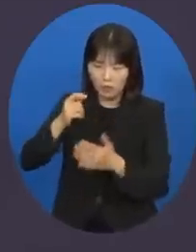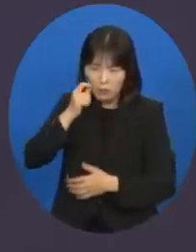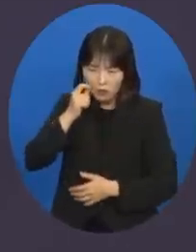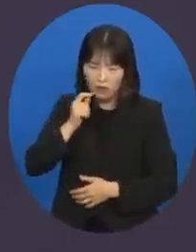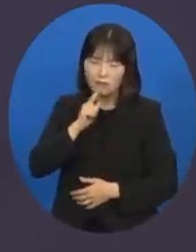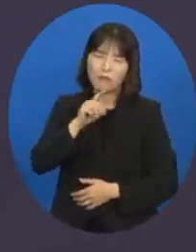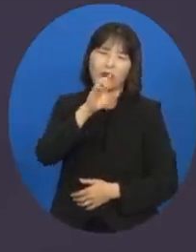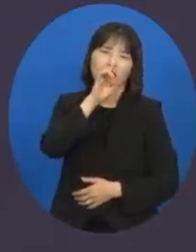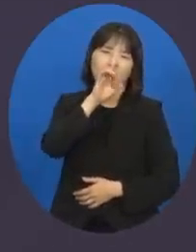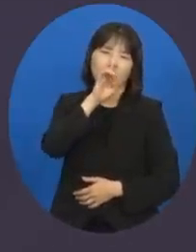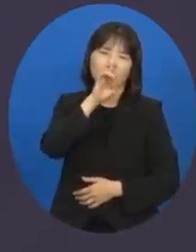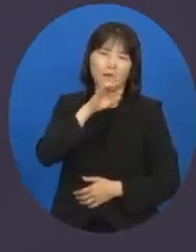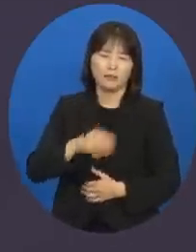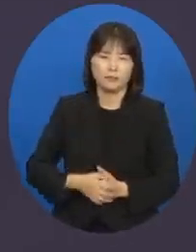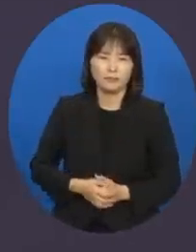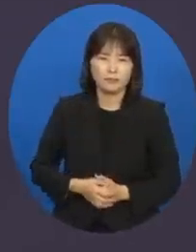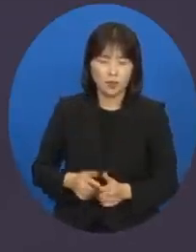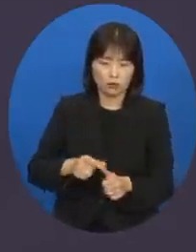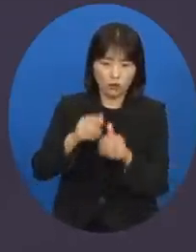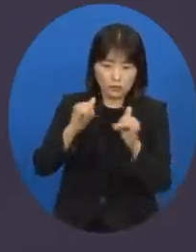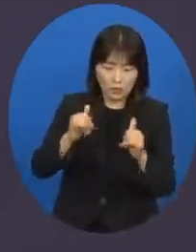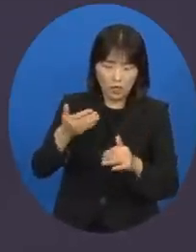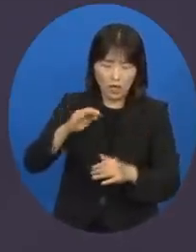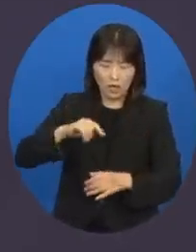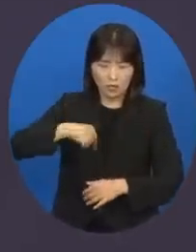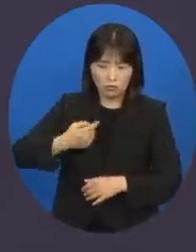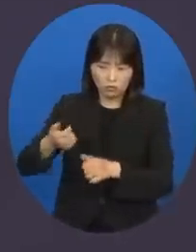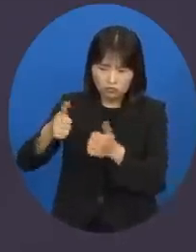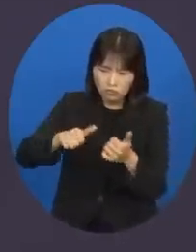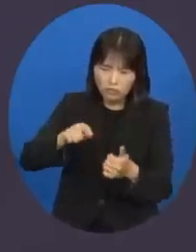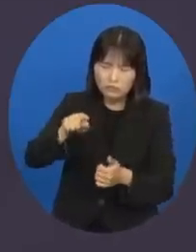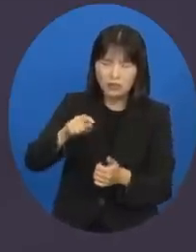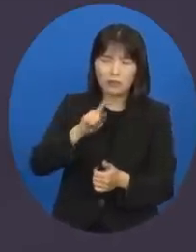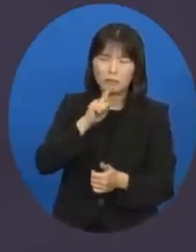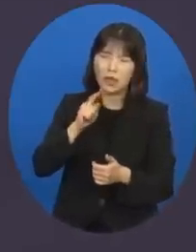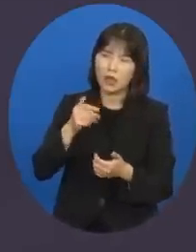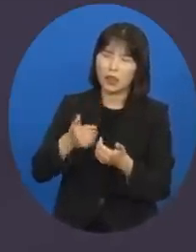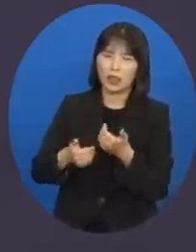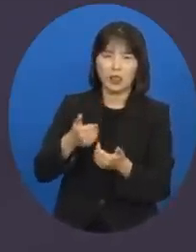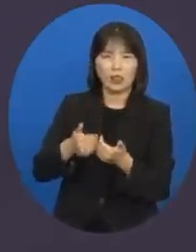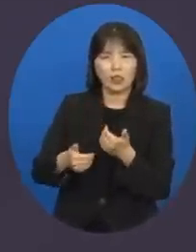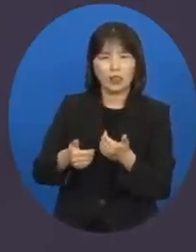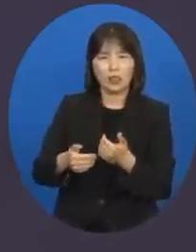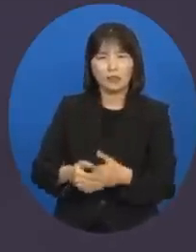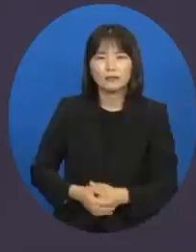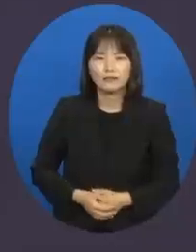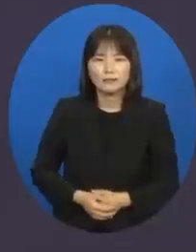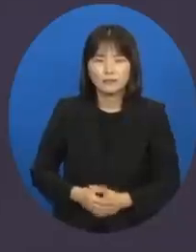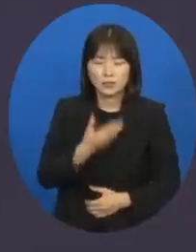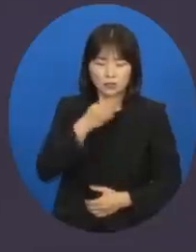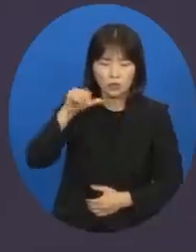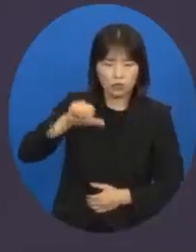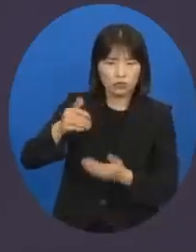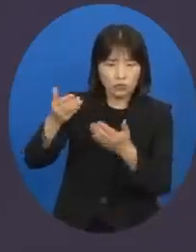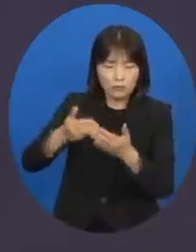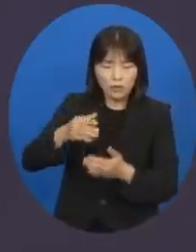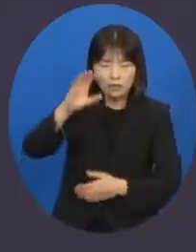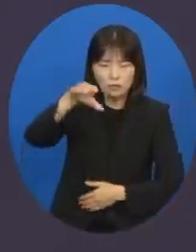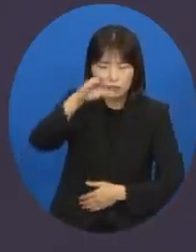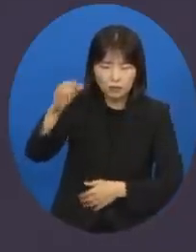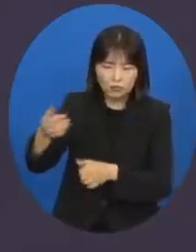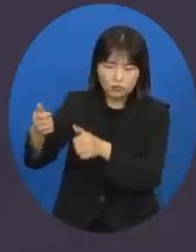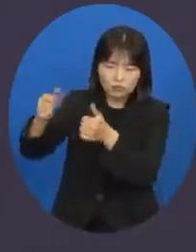구원자라고 하는데 자기가 죽는다는 것이 여러분 모순 아니냐 이거죠. 저주받은 십자가에서 죽어가는